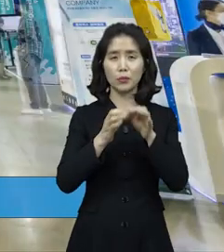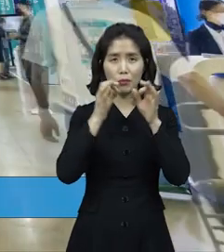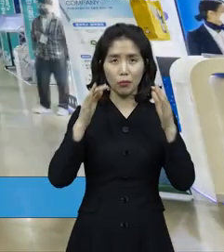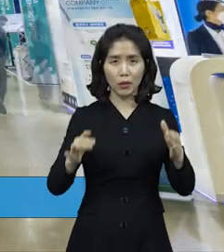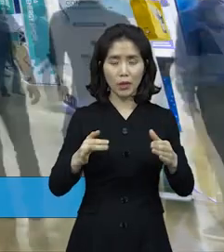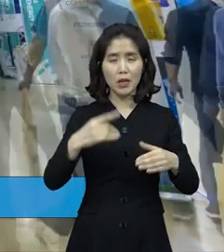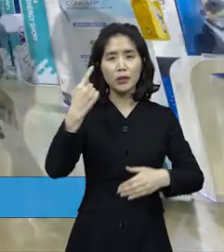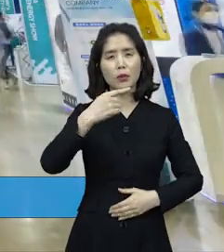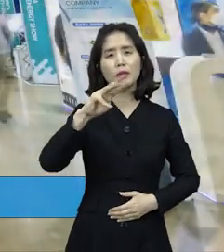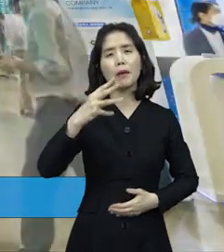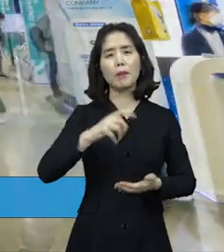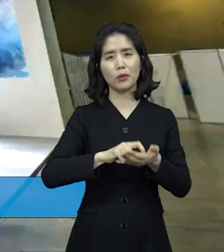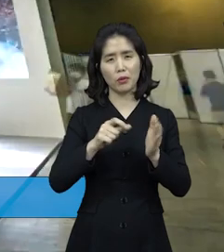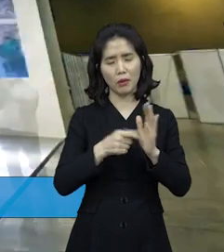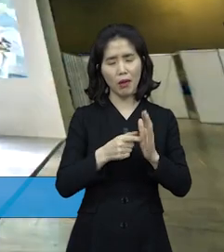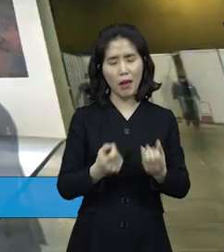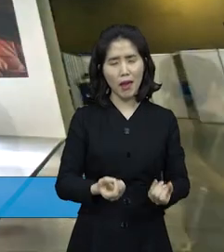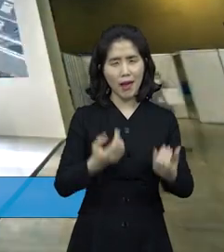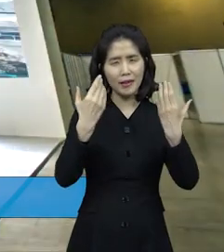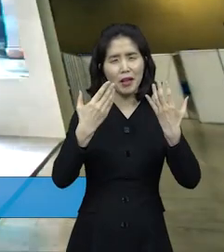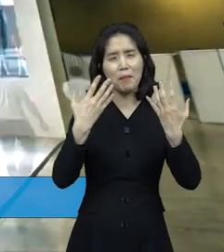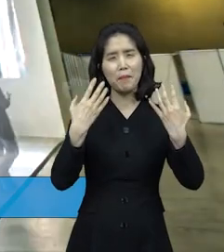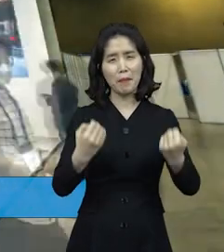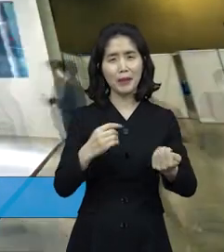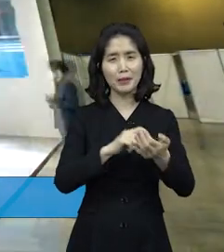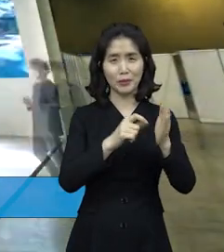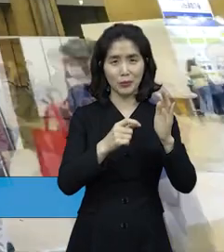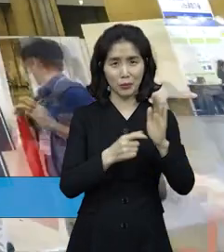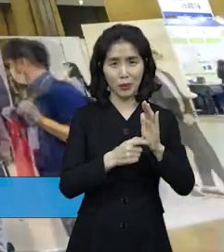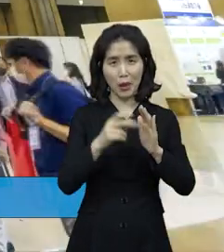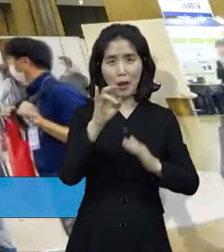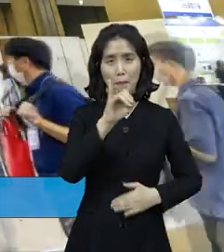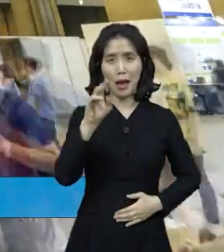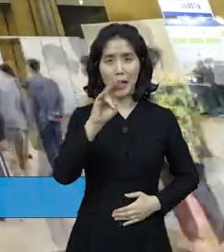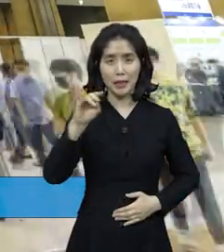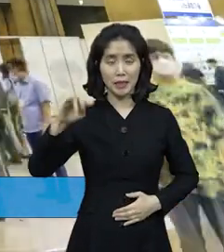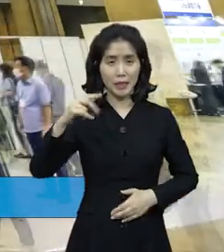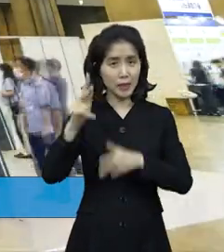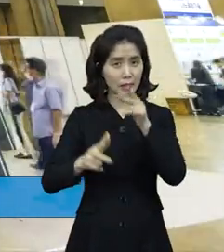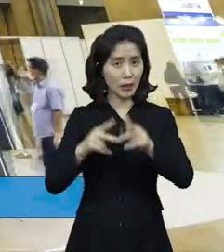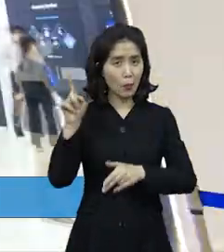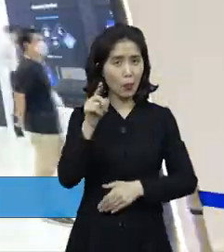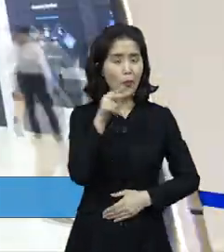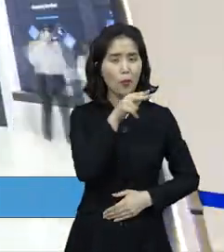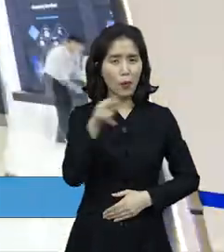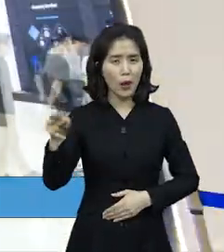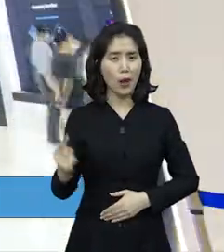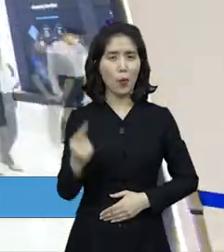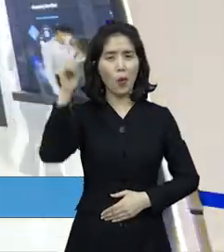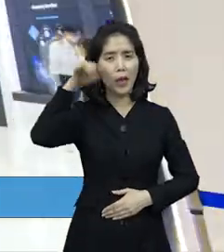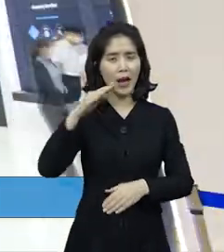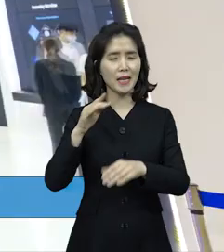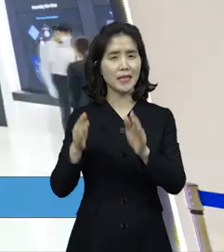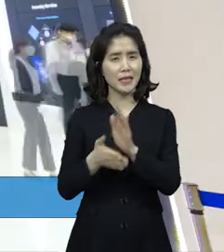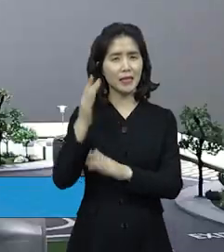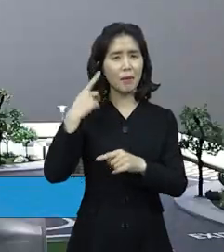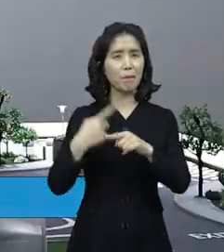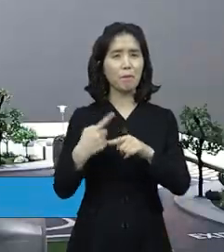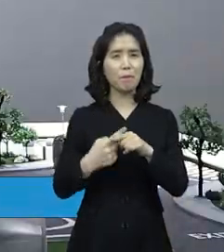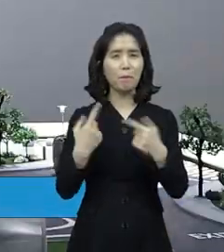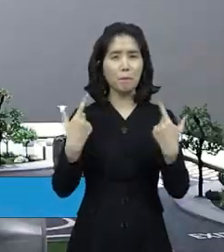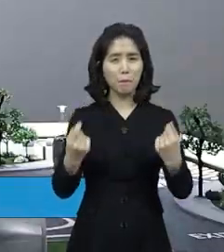코로나가 있기 전인 2019년 한 해에만 무려 1,300여 건의 행사를 개최할 만큼 마이스 산업하면